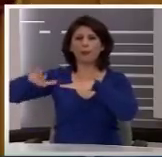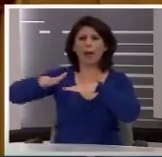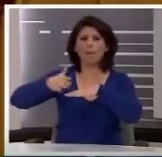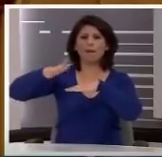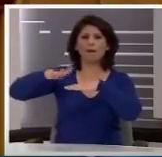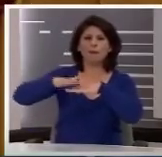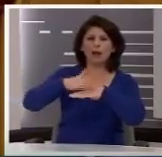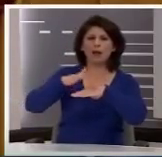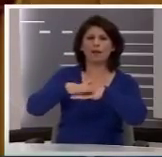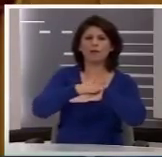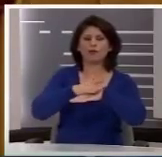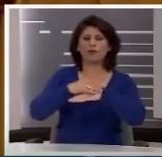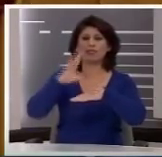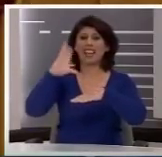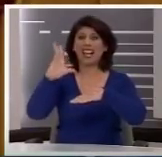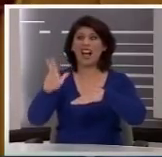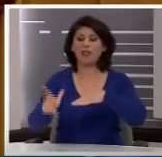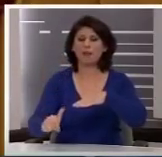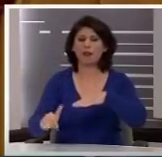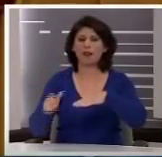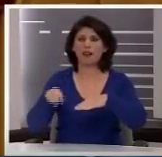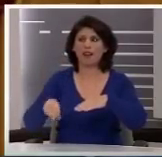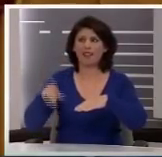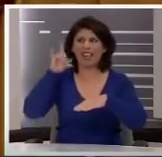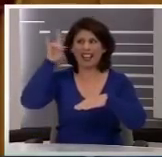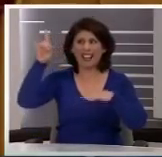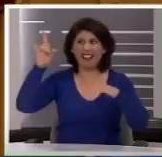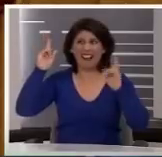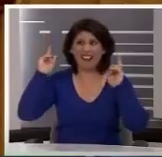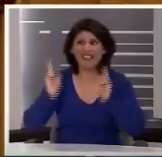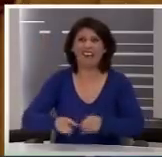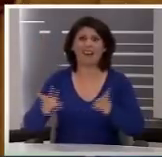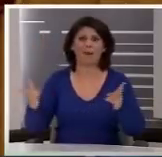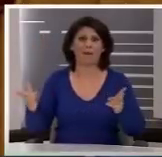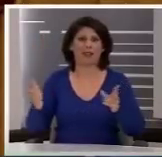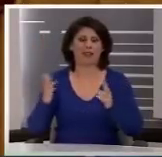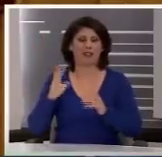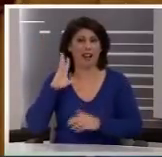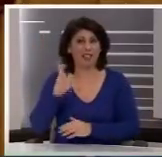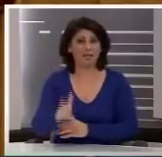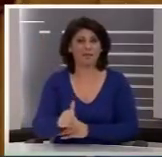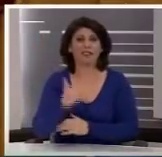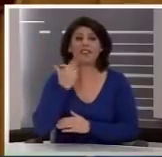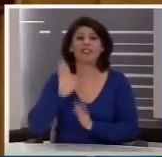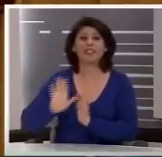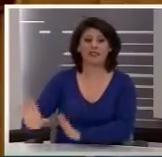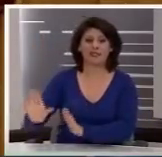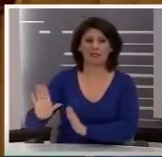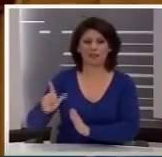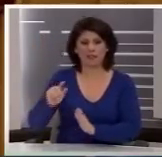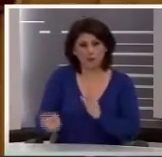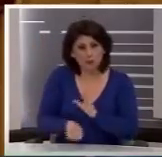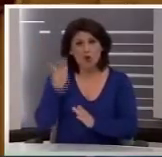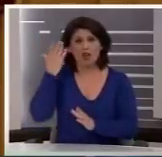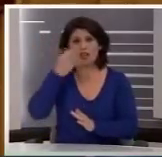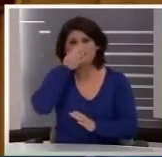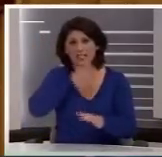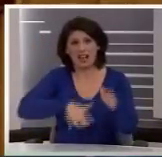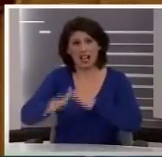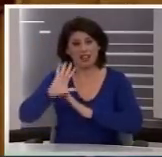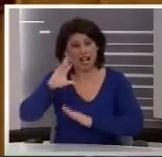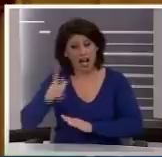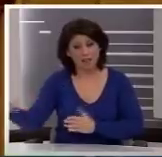και αυτή η καθημερινότητα δεν σας αφήνει η καταραμένη σε ησυχία. Όπως θα αναπτύξουμε παρακάτω και εννοούσε και τα νέα σκάνδαλα που ήρθαν και έρχονται